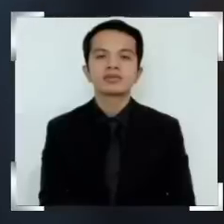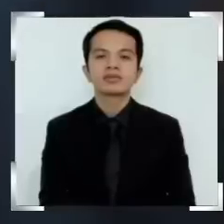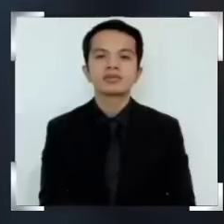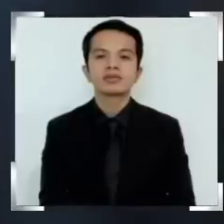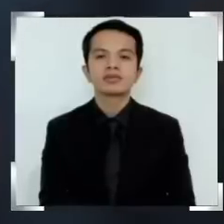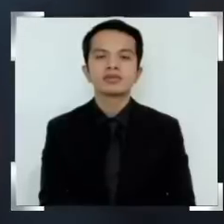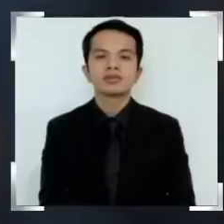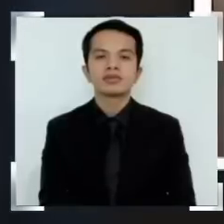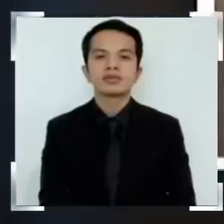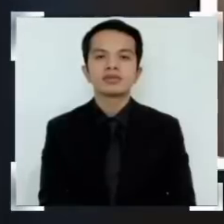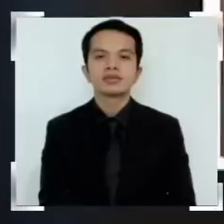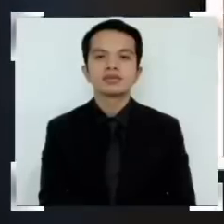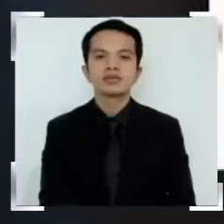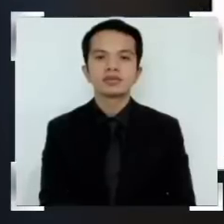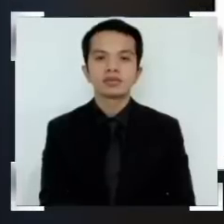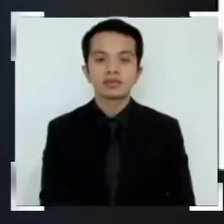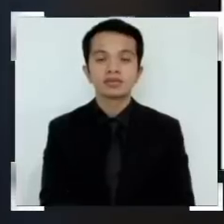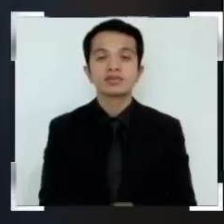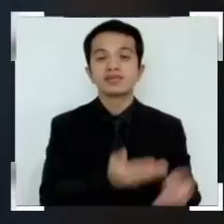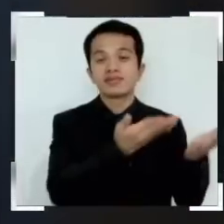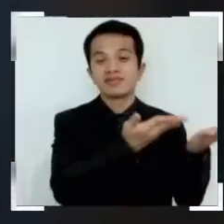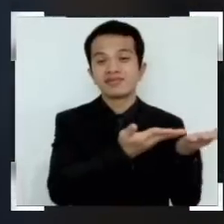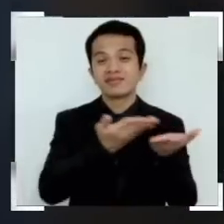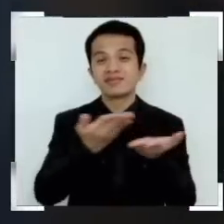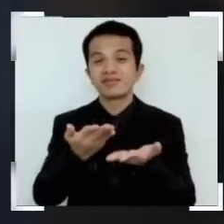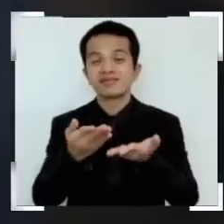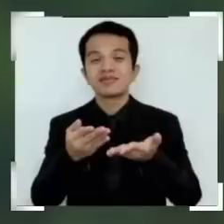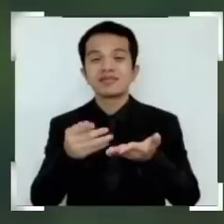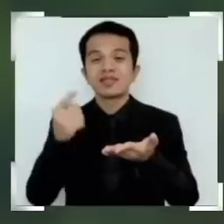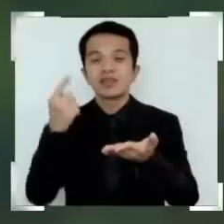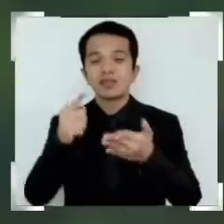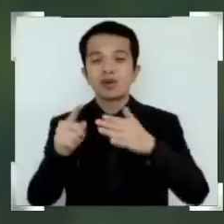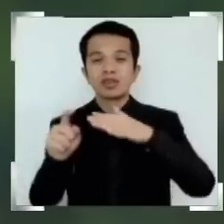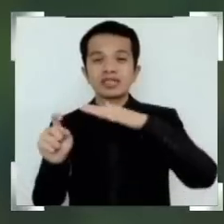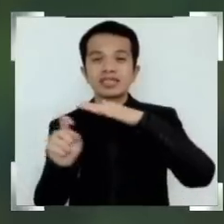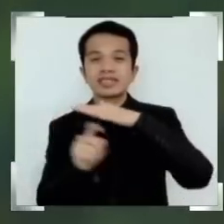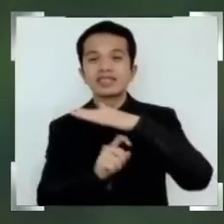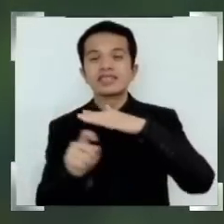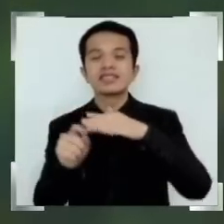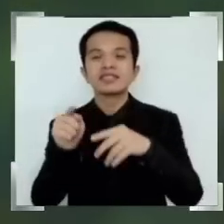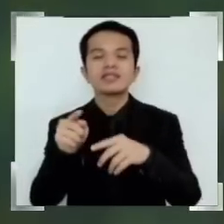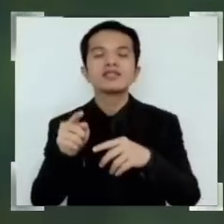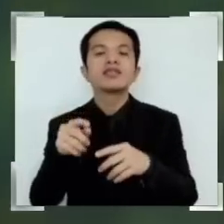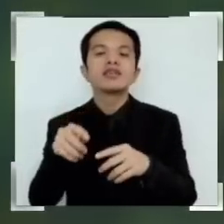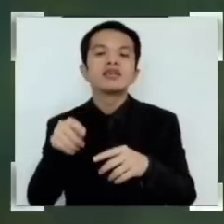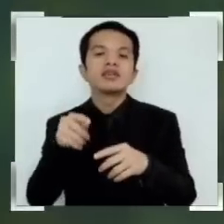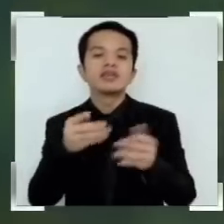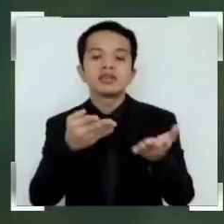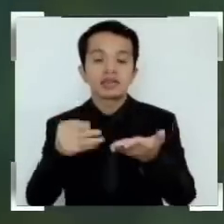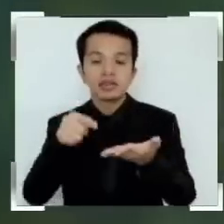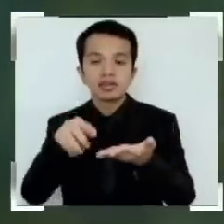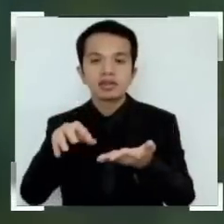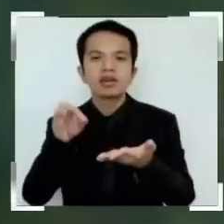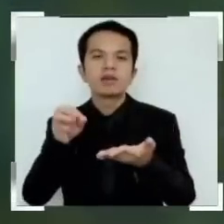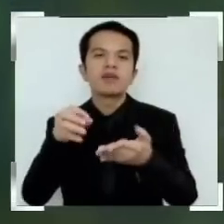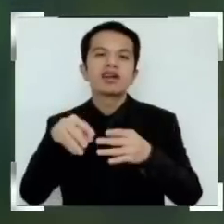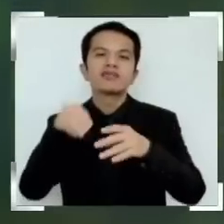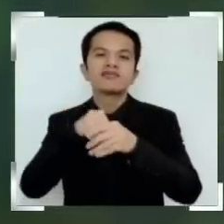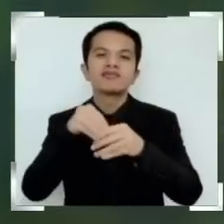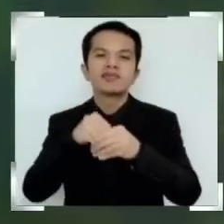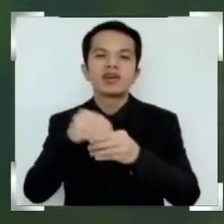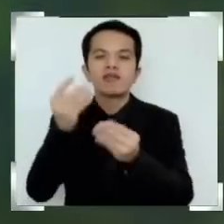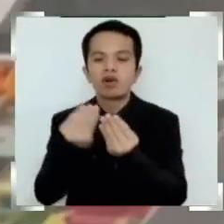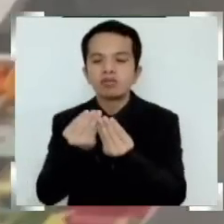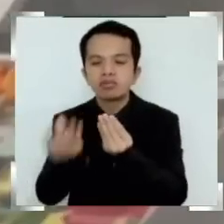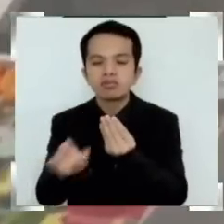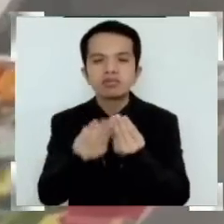Dumaan ang package sa X-ray machine ng Bureau of Customs sa Philpost na ang nakadeklarang laman ay playing cards. Pero kahina-hinala ang lumabas